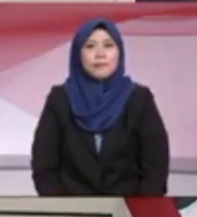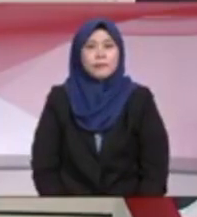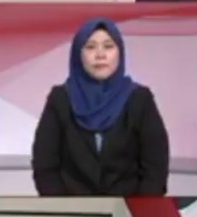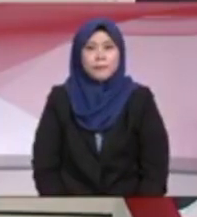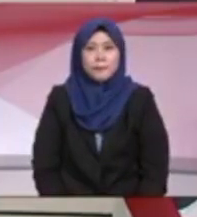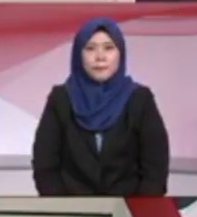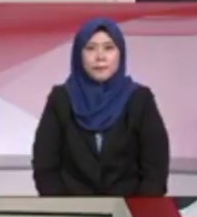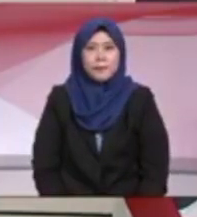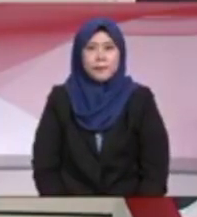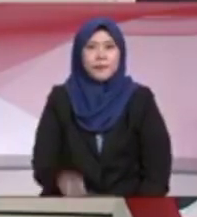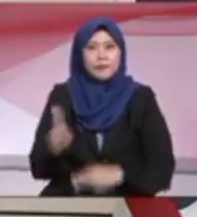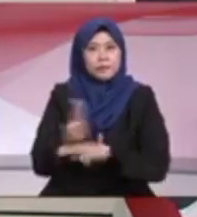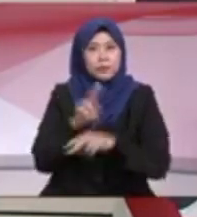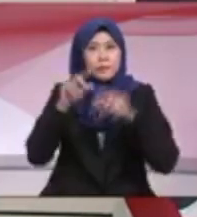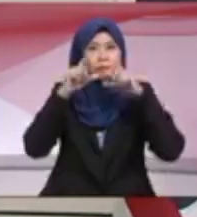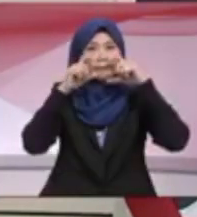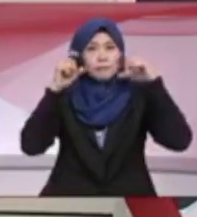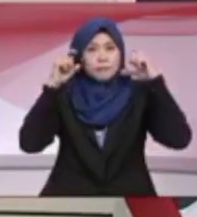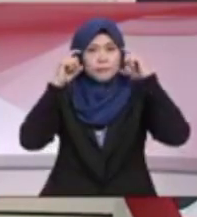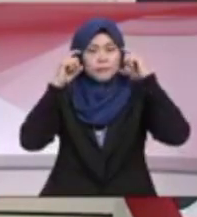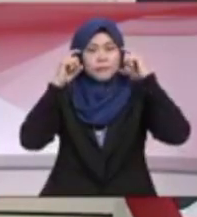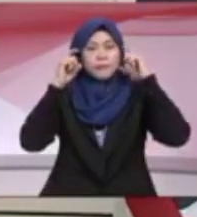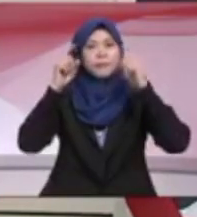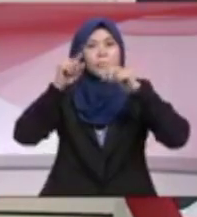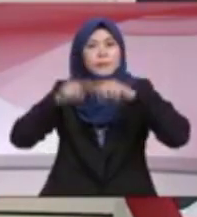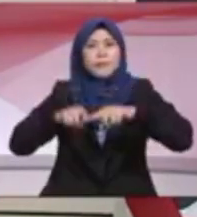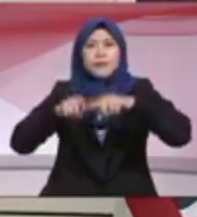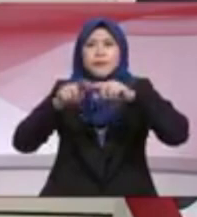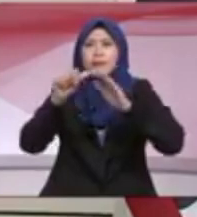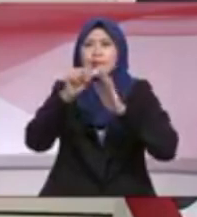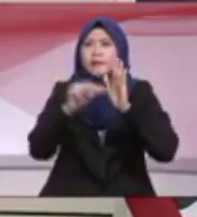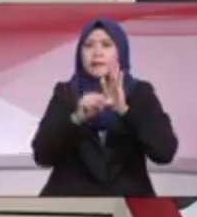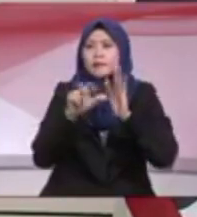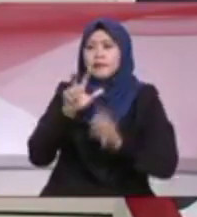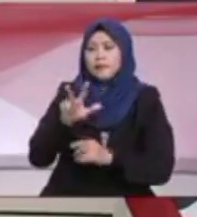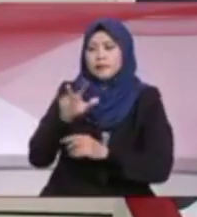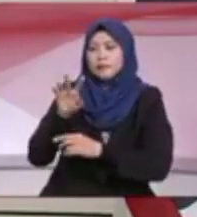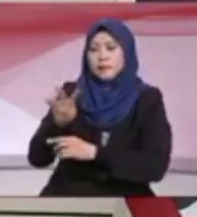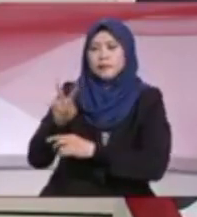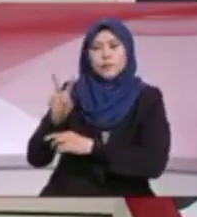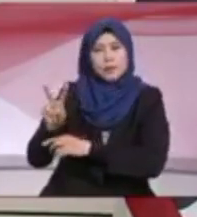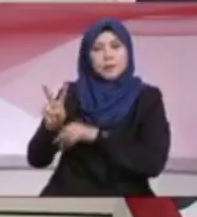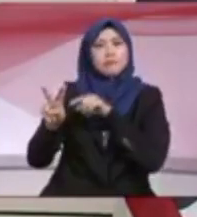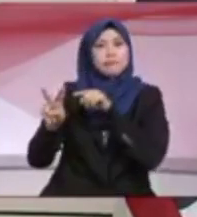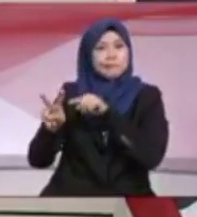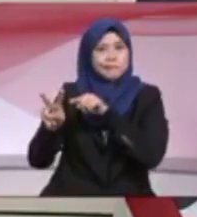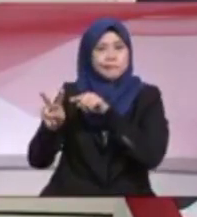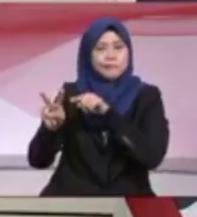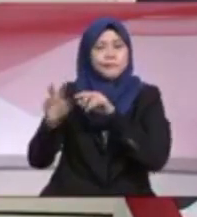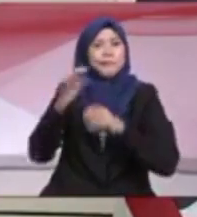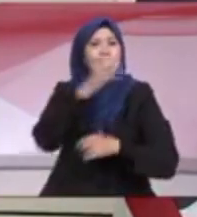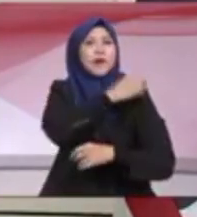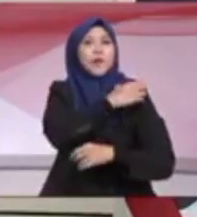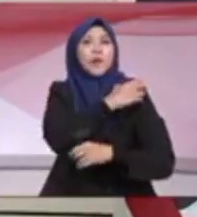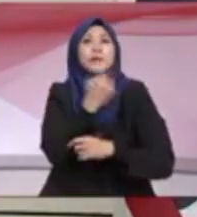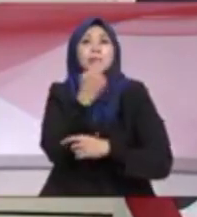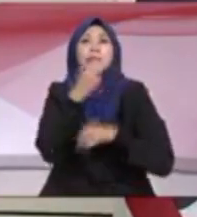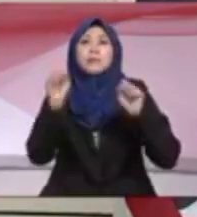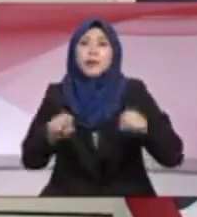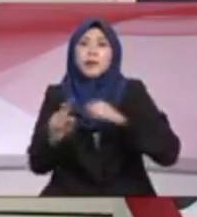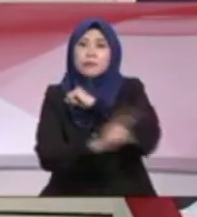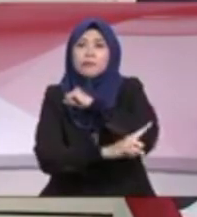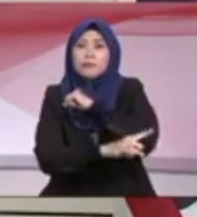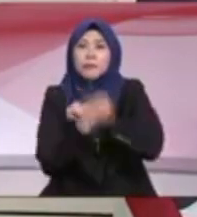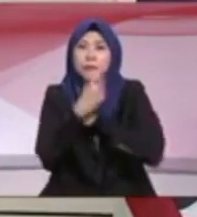Jadi pemakaian pelitup muka ini tertakluk kepada Akta 342 ini dan pegawai yang boleh ambil tindakan yang diberi